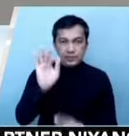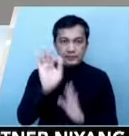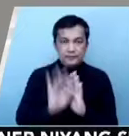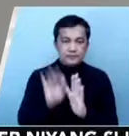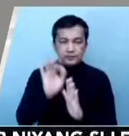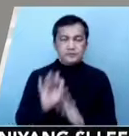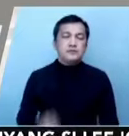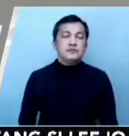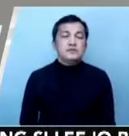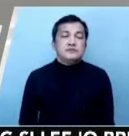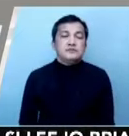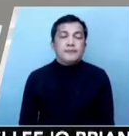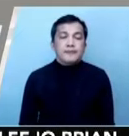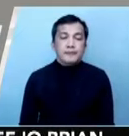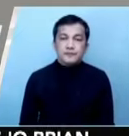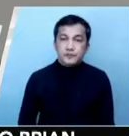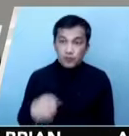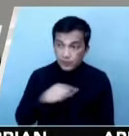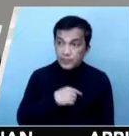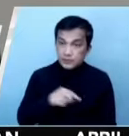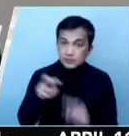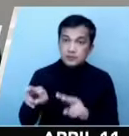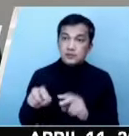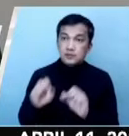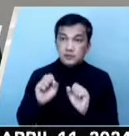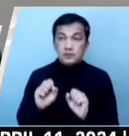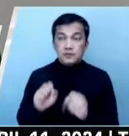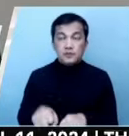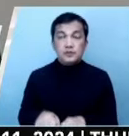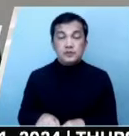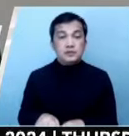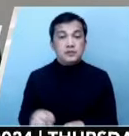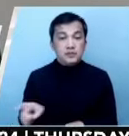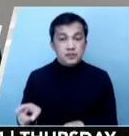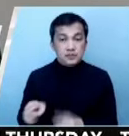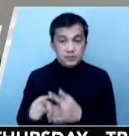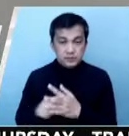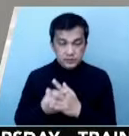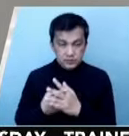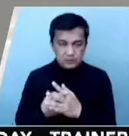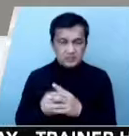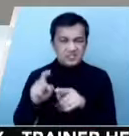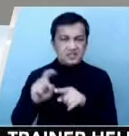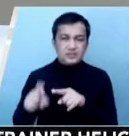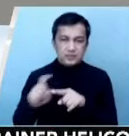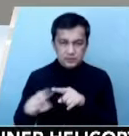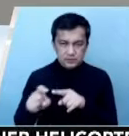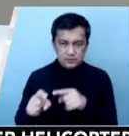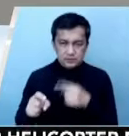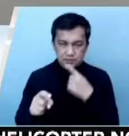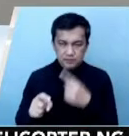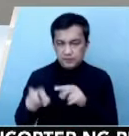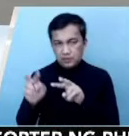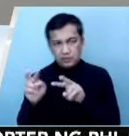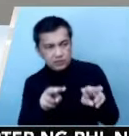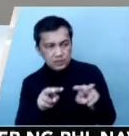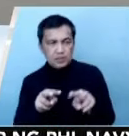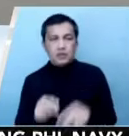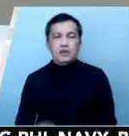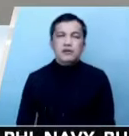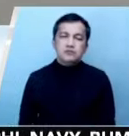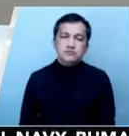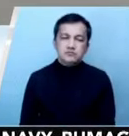namin na possible na pinagbulan po sa electrical po according to witnesses, pero